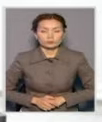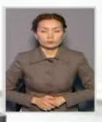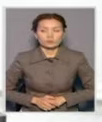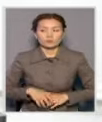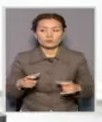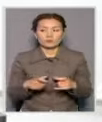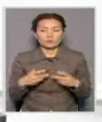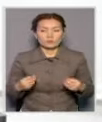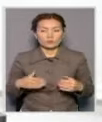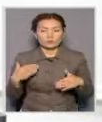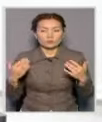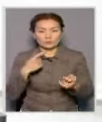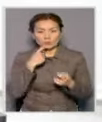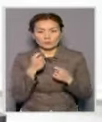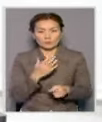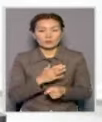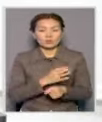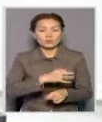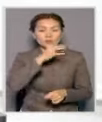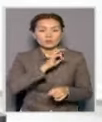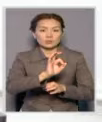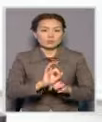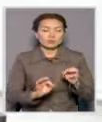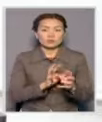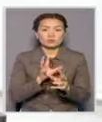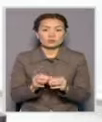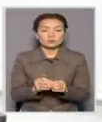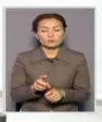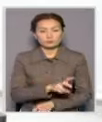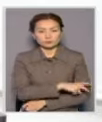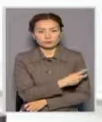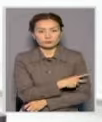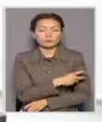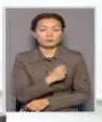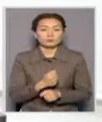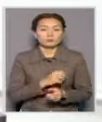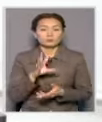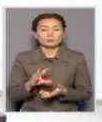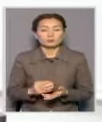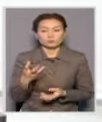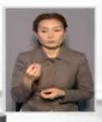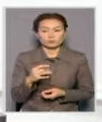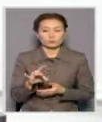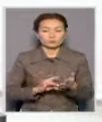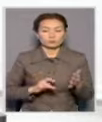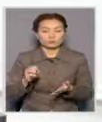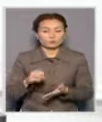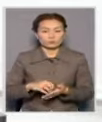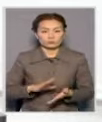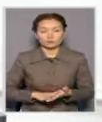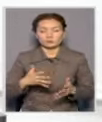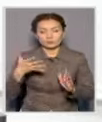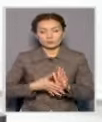время пандемии повысилась безопасность отечественных лекарственных средств и медицинских изделий кроме того ускоренная регистрационной